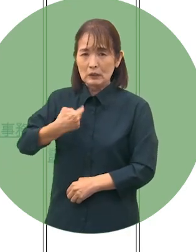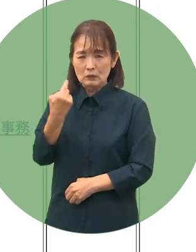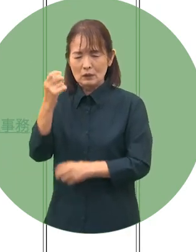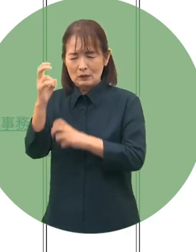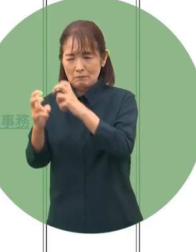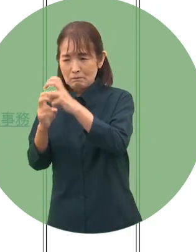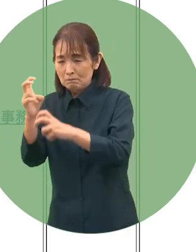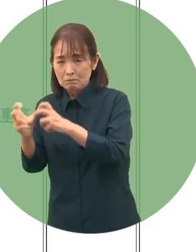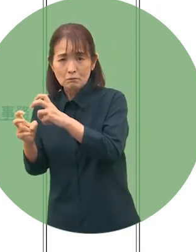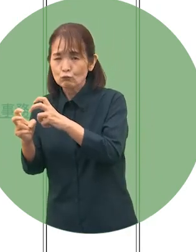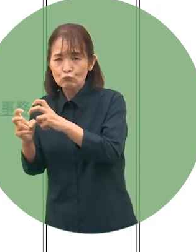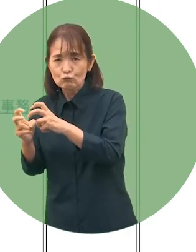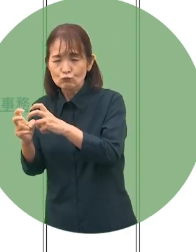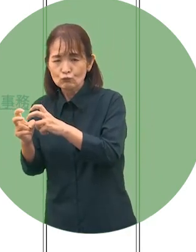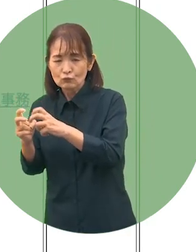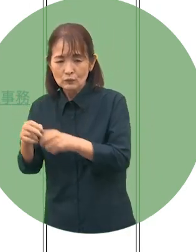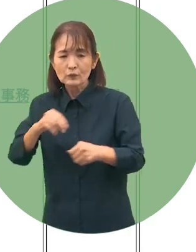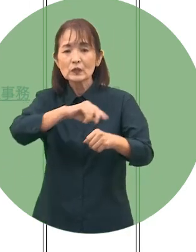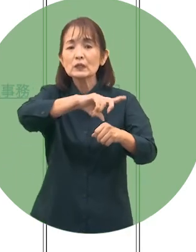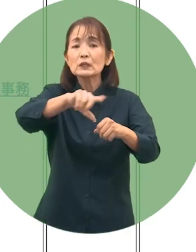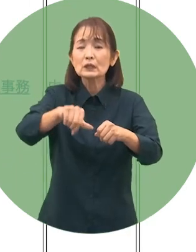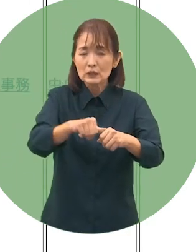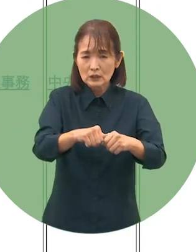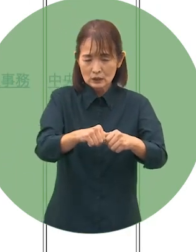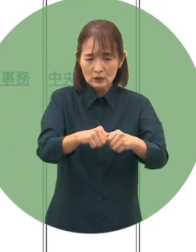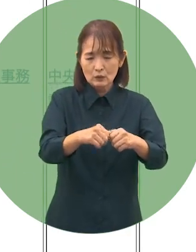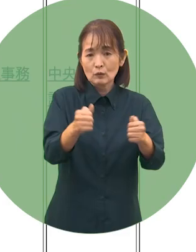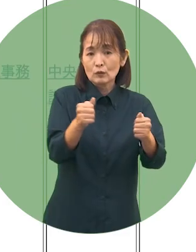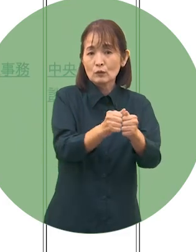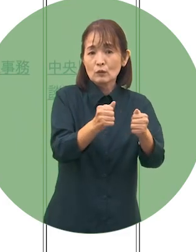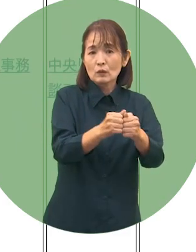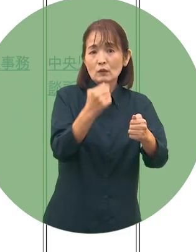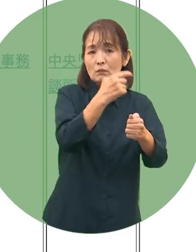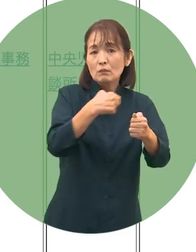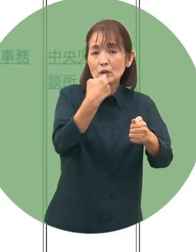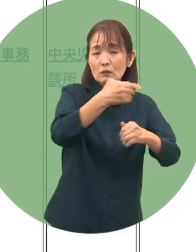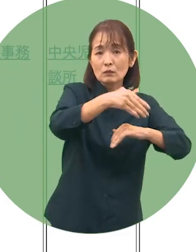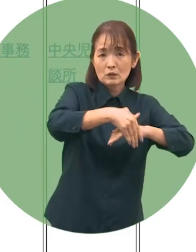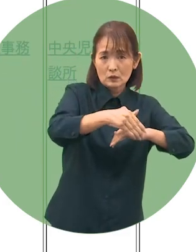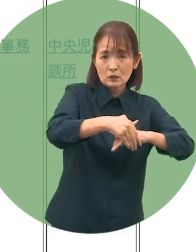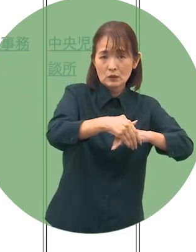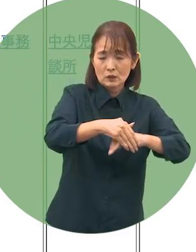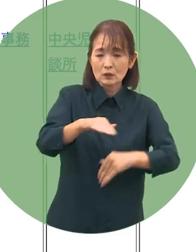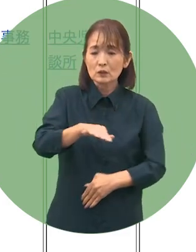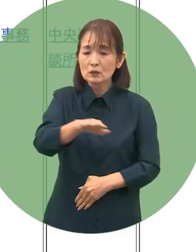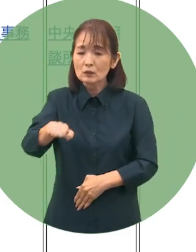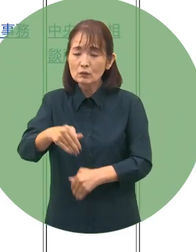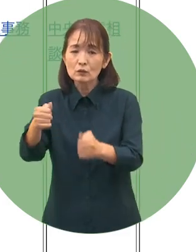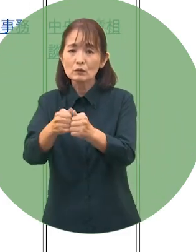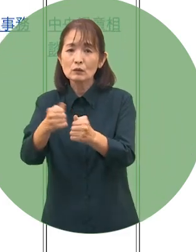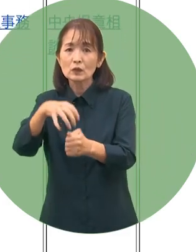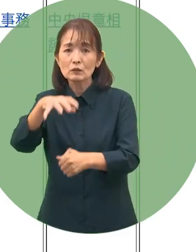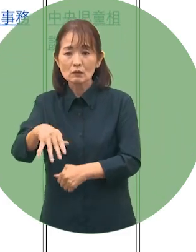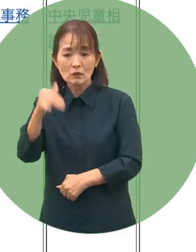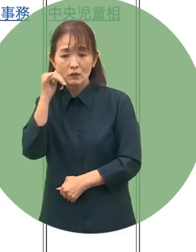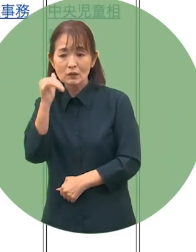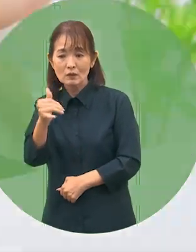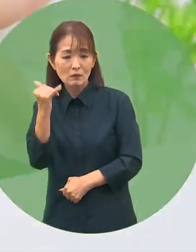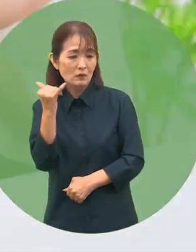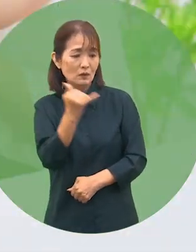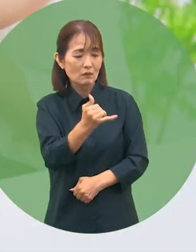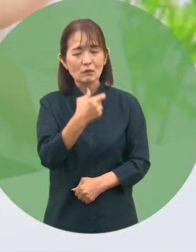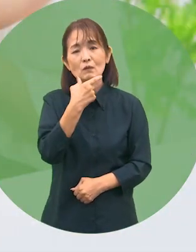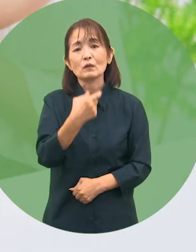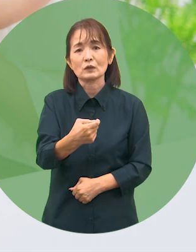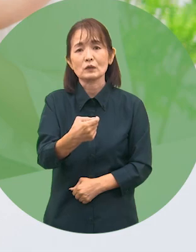に、まずは住んでいる市町村の子育て相談窓口や児童相談所などに電話してほしいの。